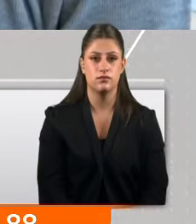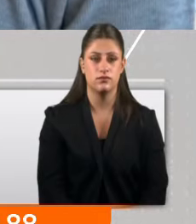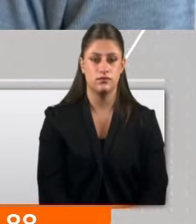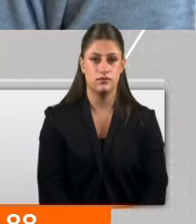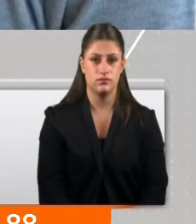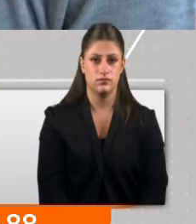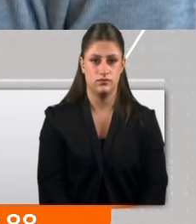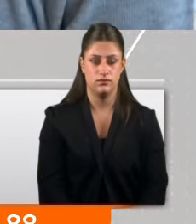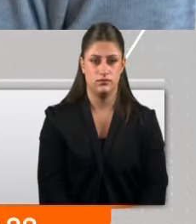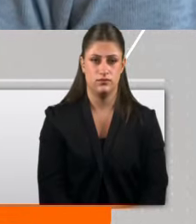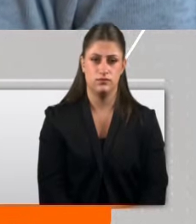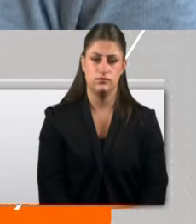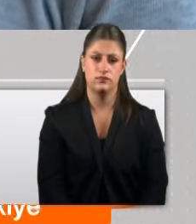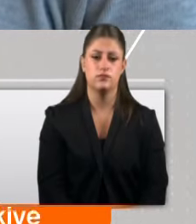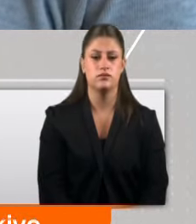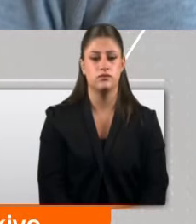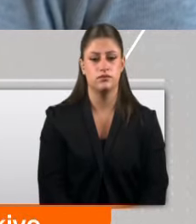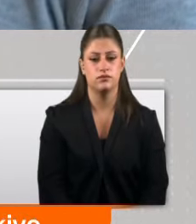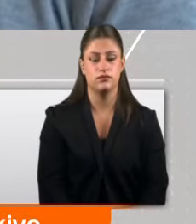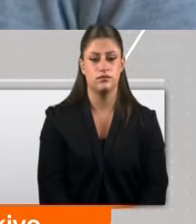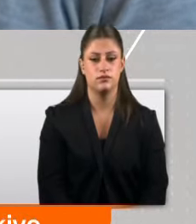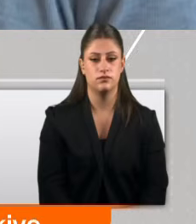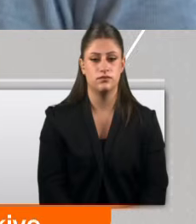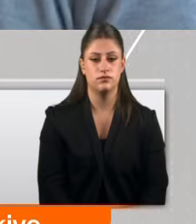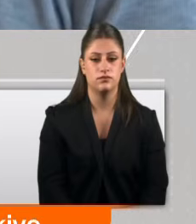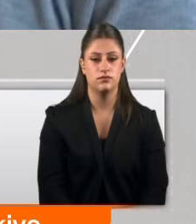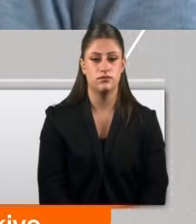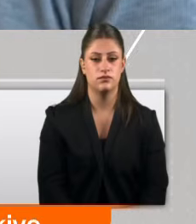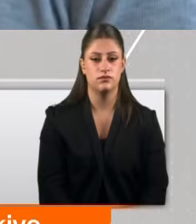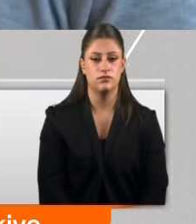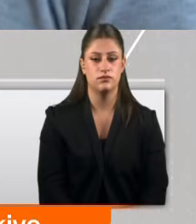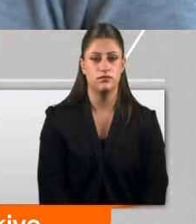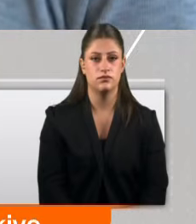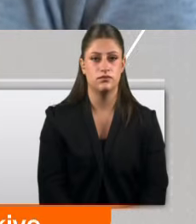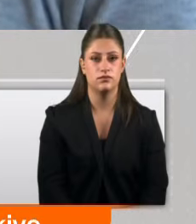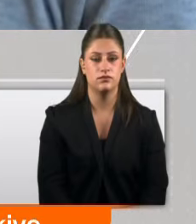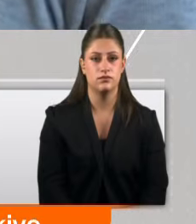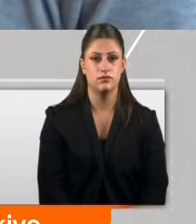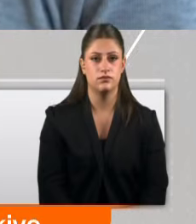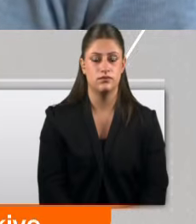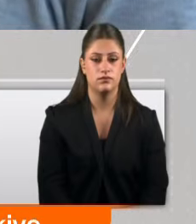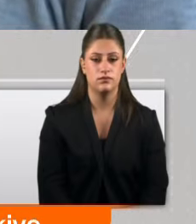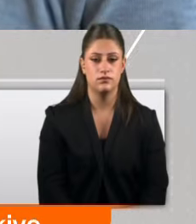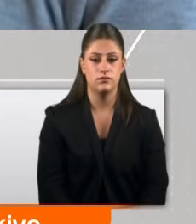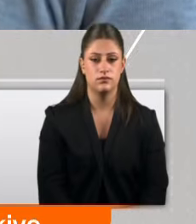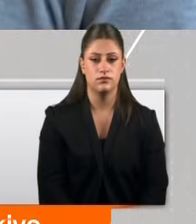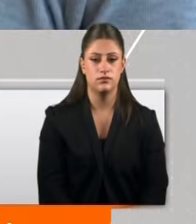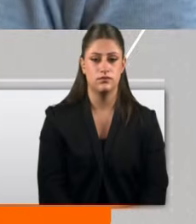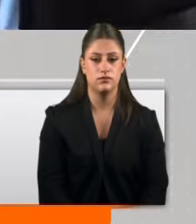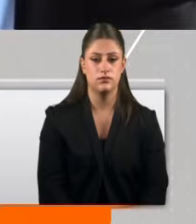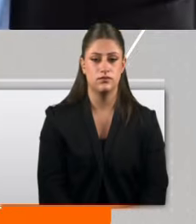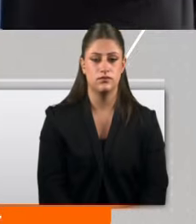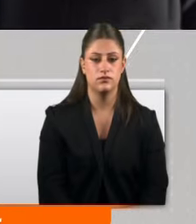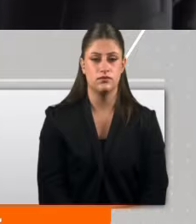istiyorum. Abinin izinde mi gideceksin? Evet, abimin izinden gitmek istiyorum. Onun bıraktığı yerden devam etmek